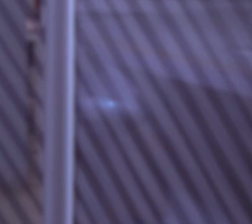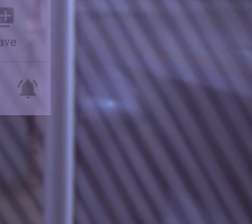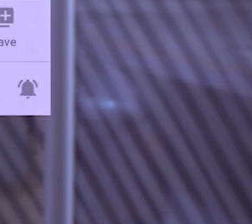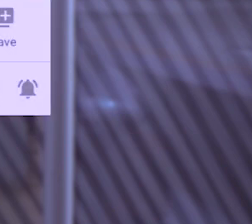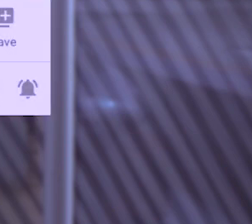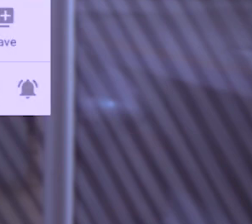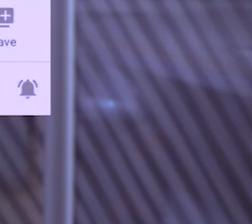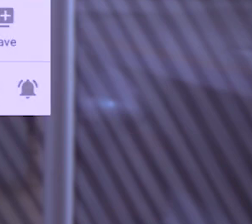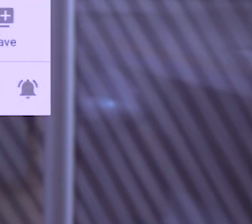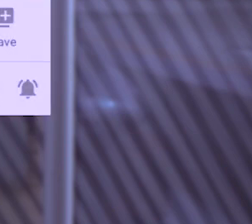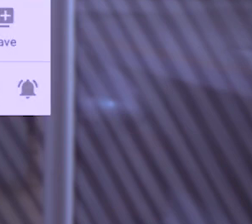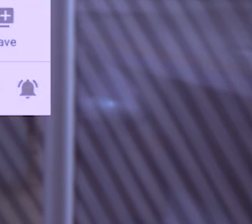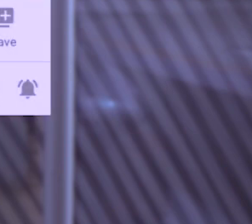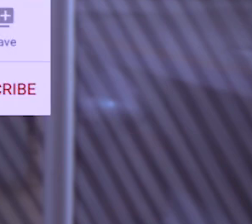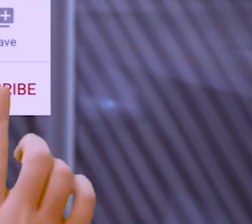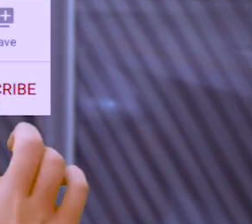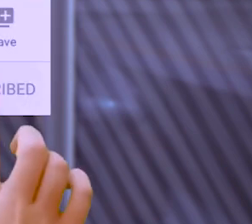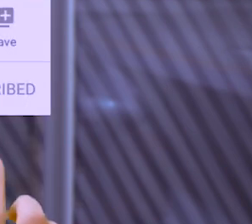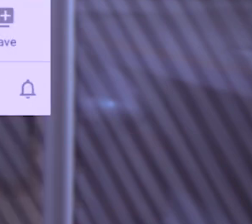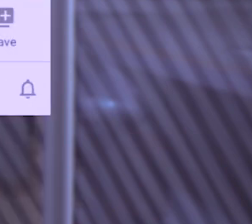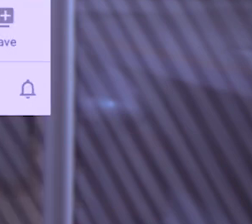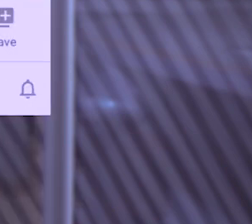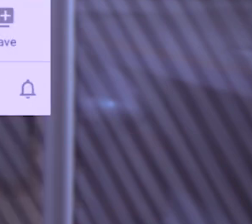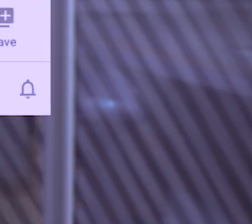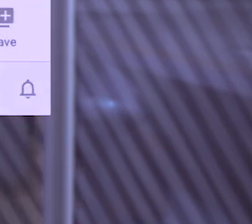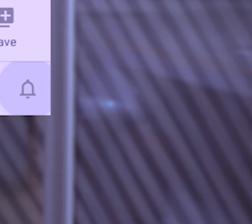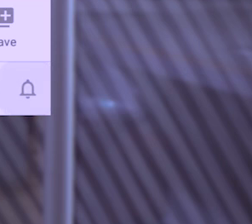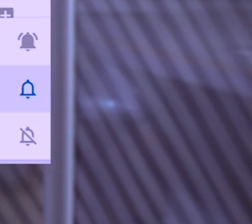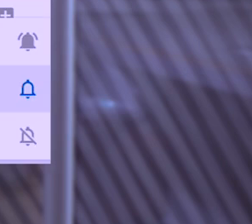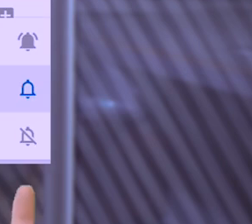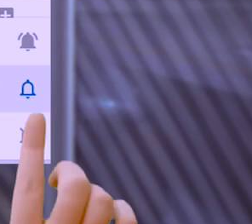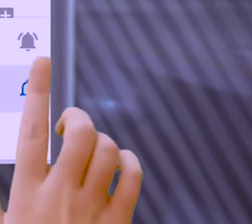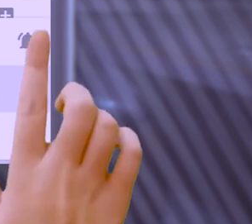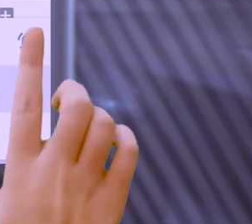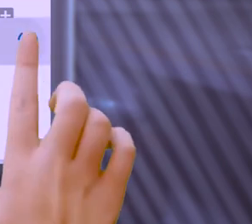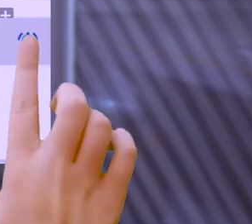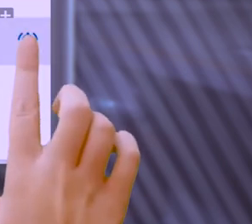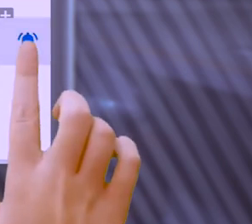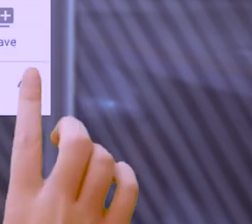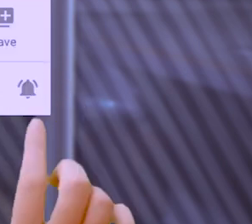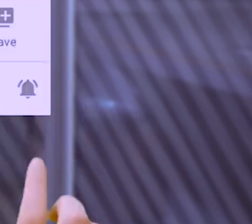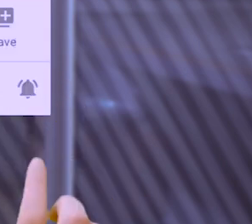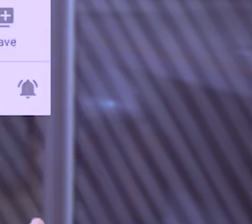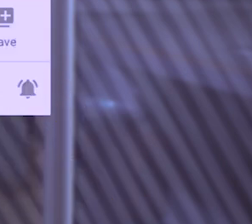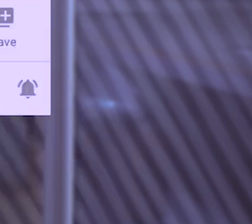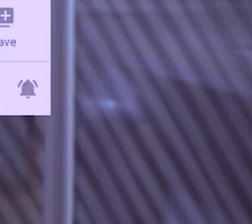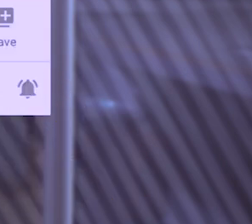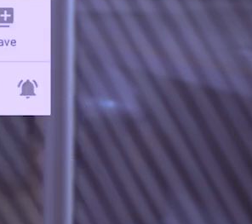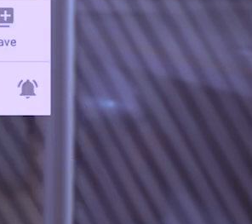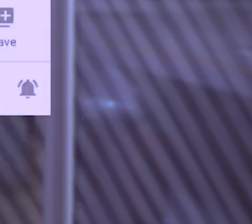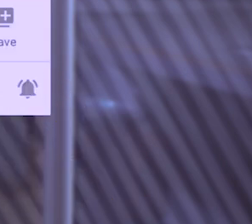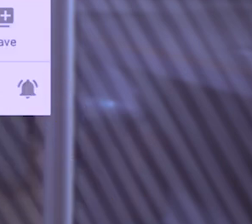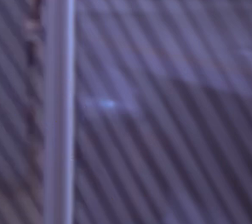Before you watch this video, don't forget to like and subscribe to Social Media Hegemon TV, and do not forget to press the notification button and to get